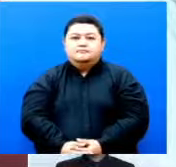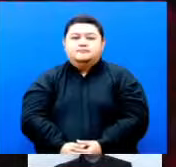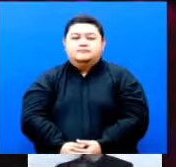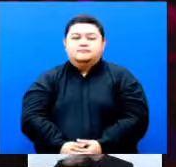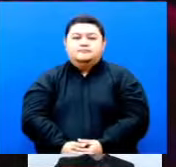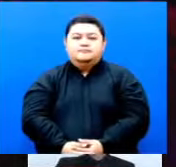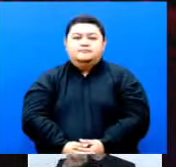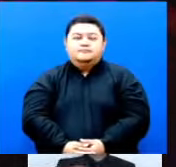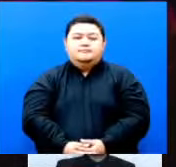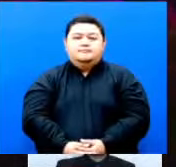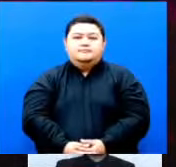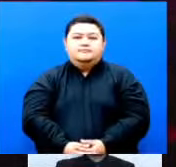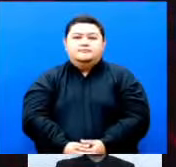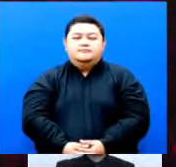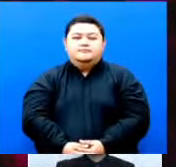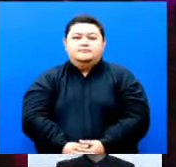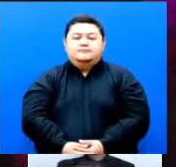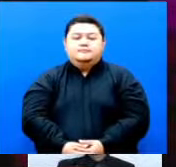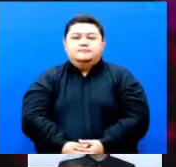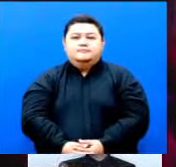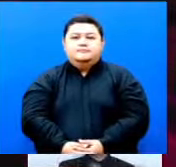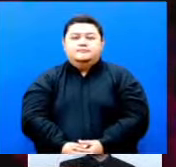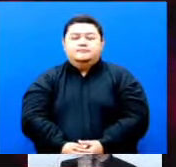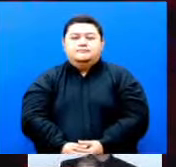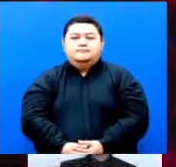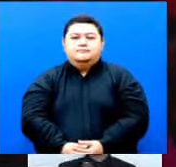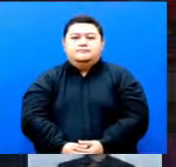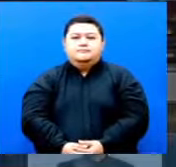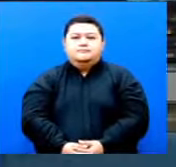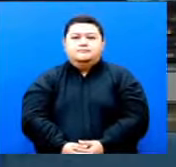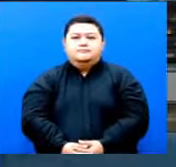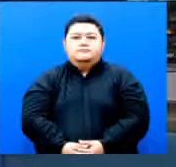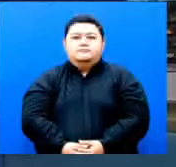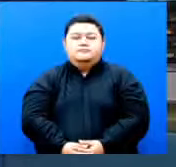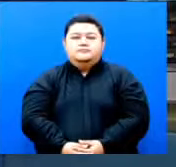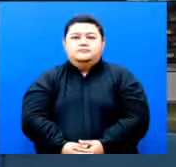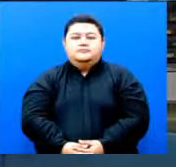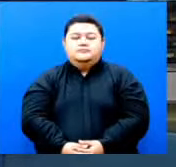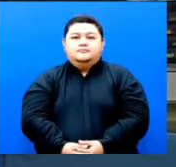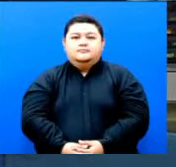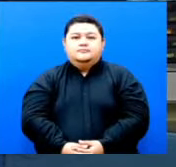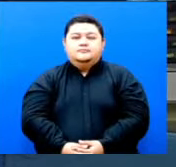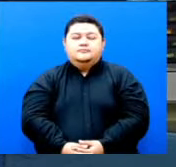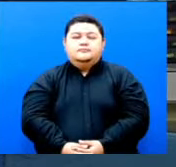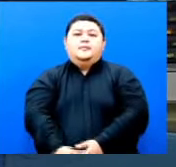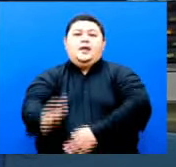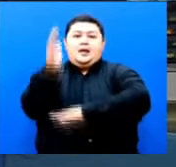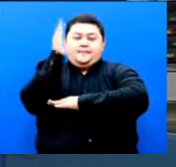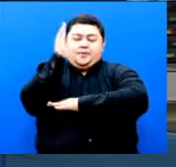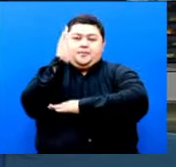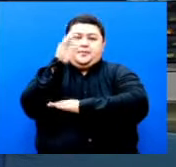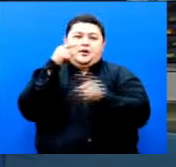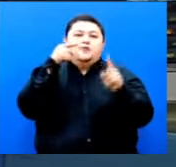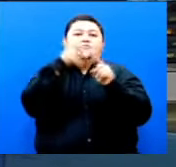TimTVOnemelaporkanbahwa dalam